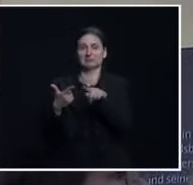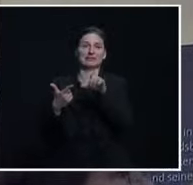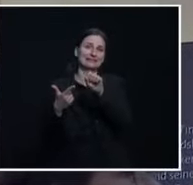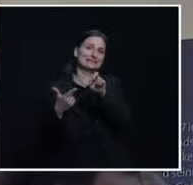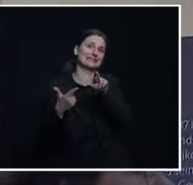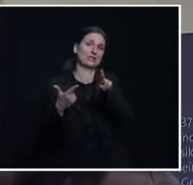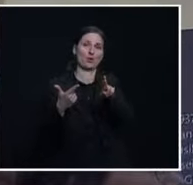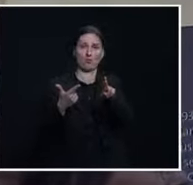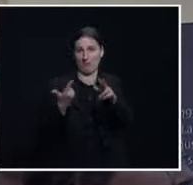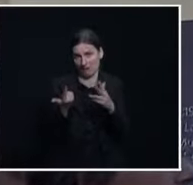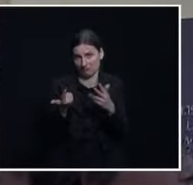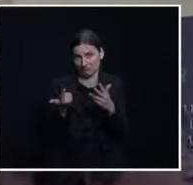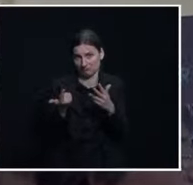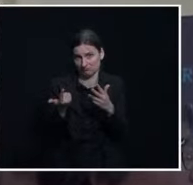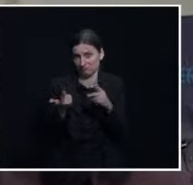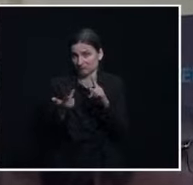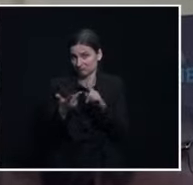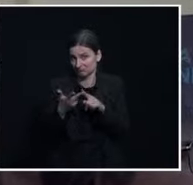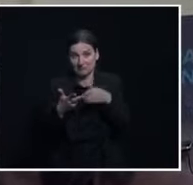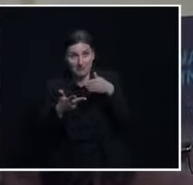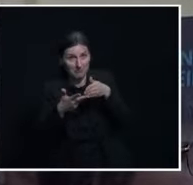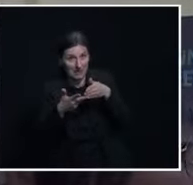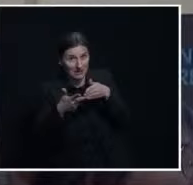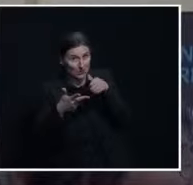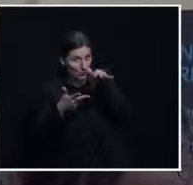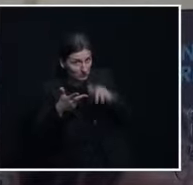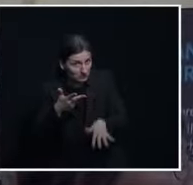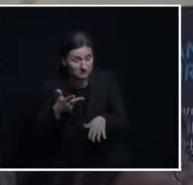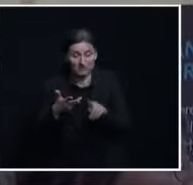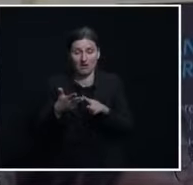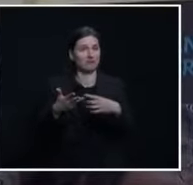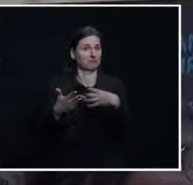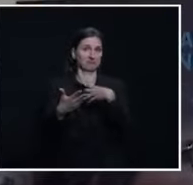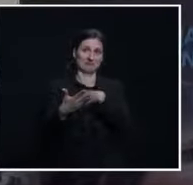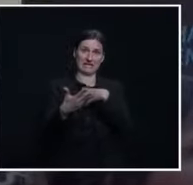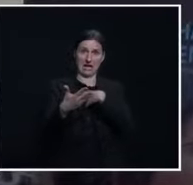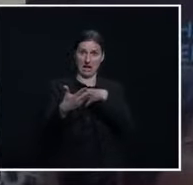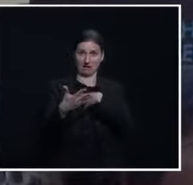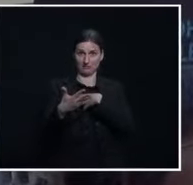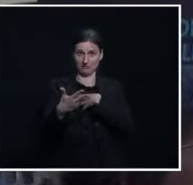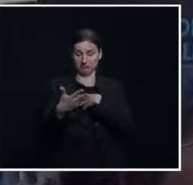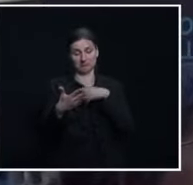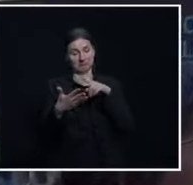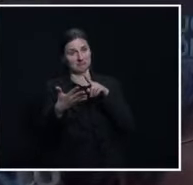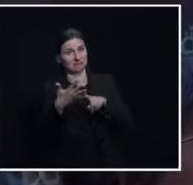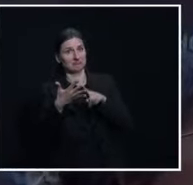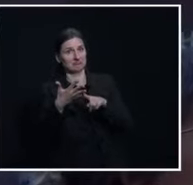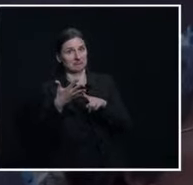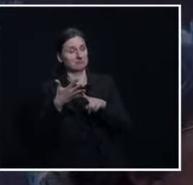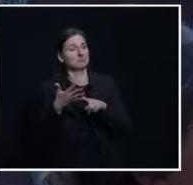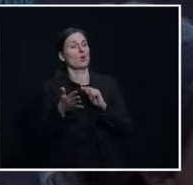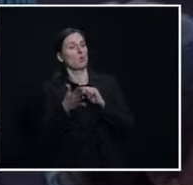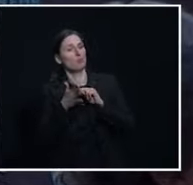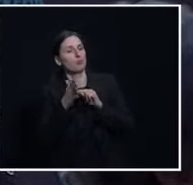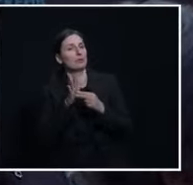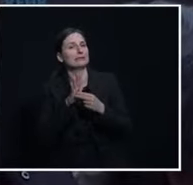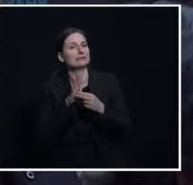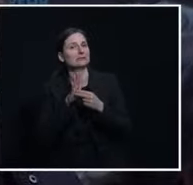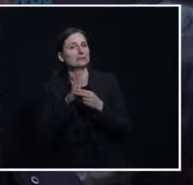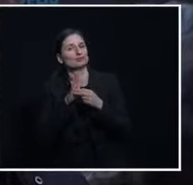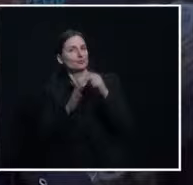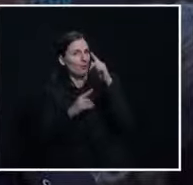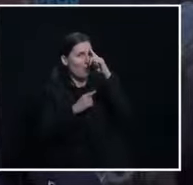und Roma waren, weil sie behindert oder krank waren, weil sie eine andere politische oder